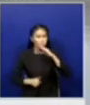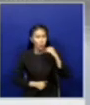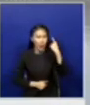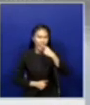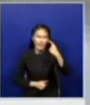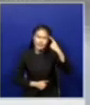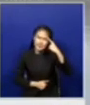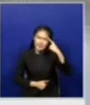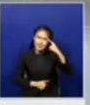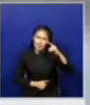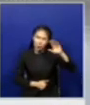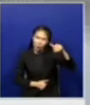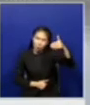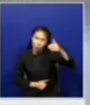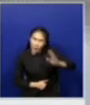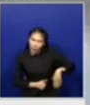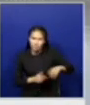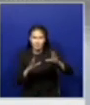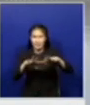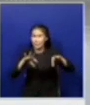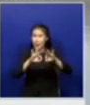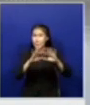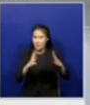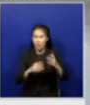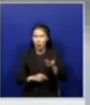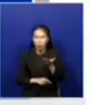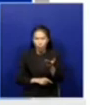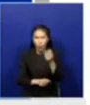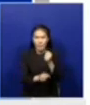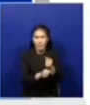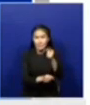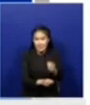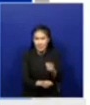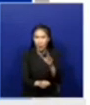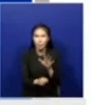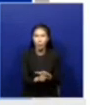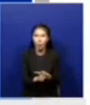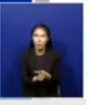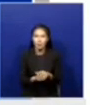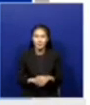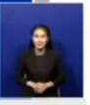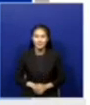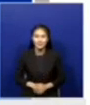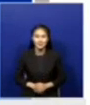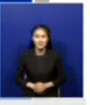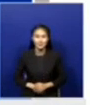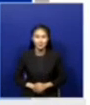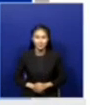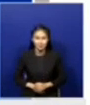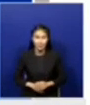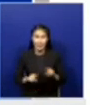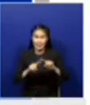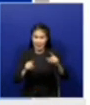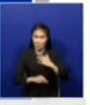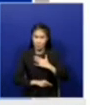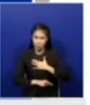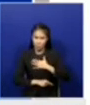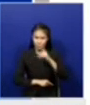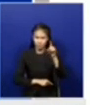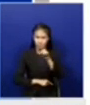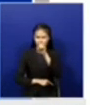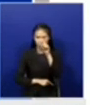ไม่สำคัญขอให้ปฏิบัติได้จริง แต่กระผมมีข้อสังเกตว่